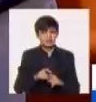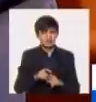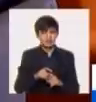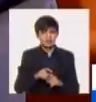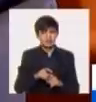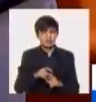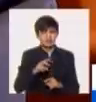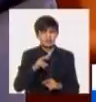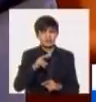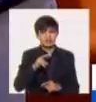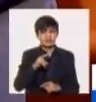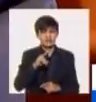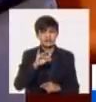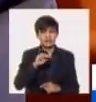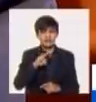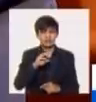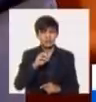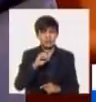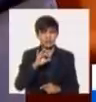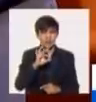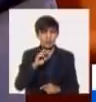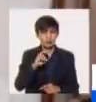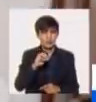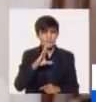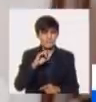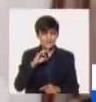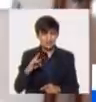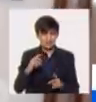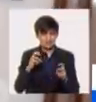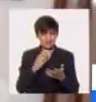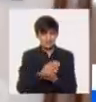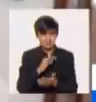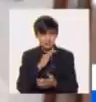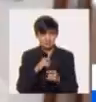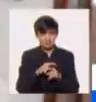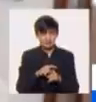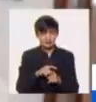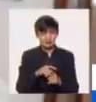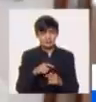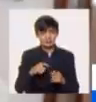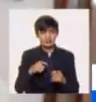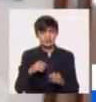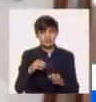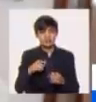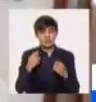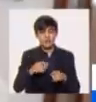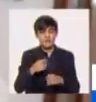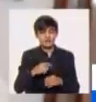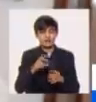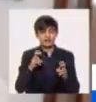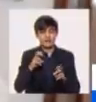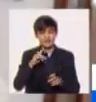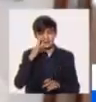липонавир, ритонавир, это алувия у нас применяется, если сказать по торговому названию в Казахстане